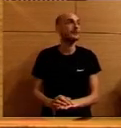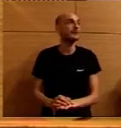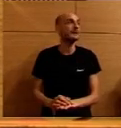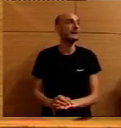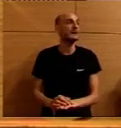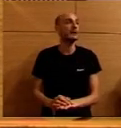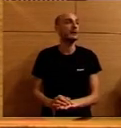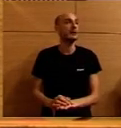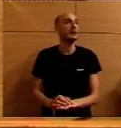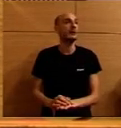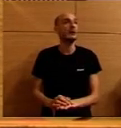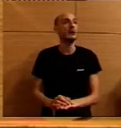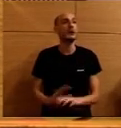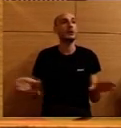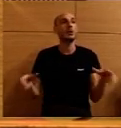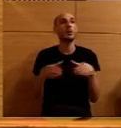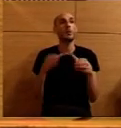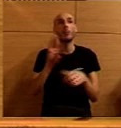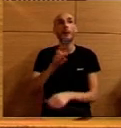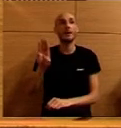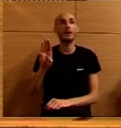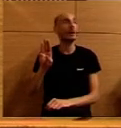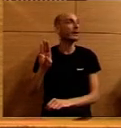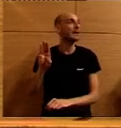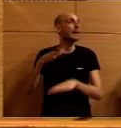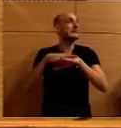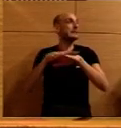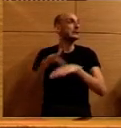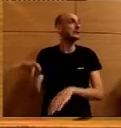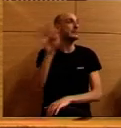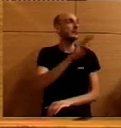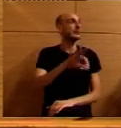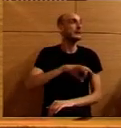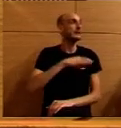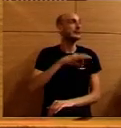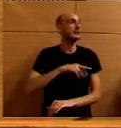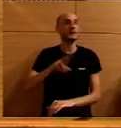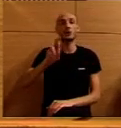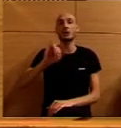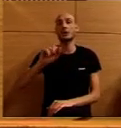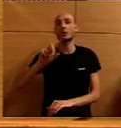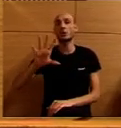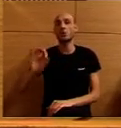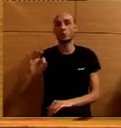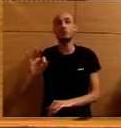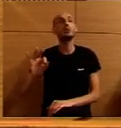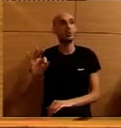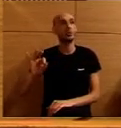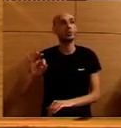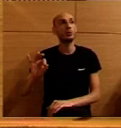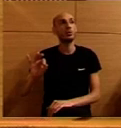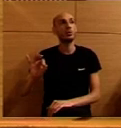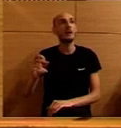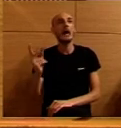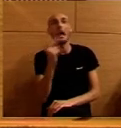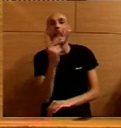Partido Popular, segunda intervención. Bueno, perdón, señor Rius. No, es que pensaba que Ana va a preguntar a unos... Te voy a ir siempre